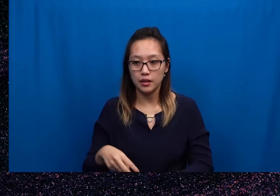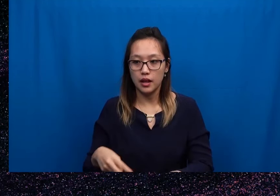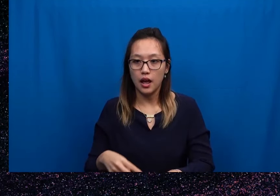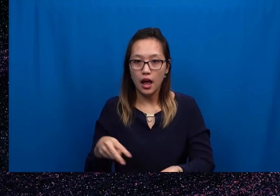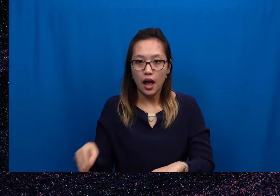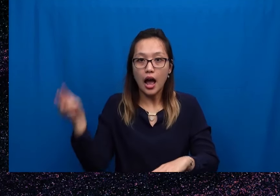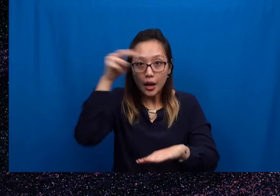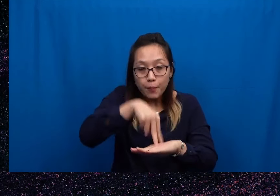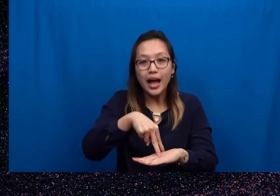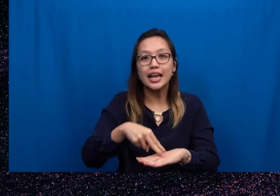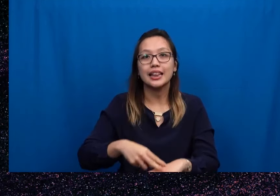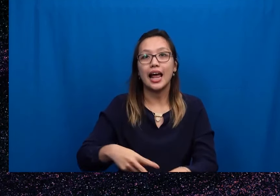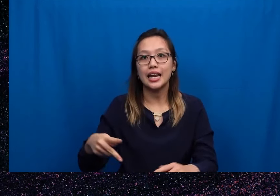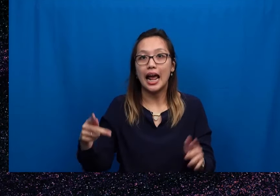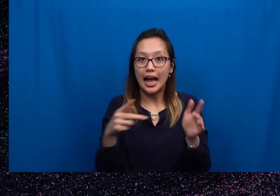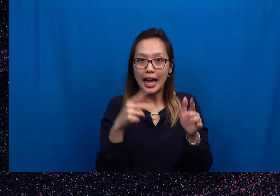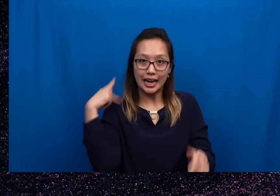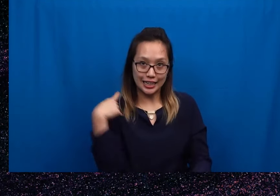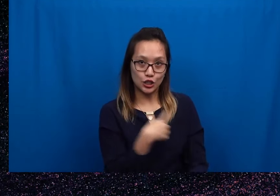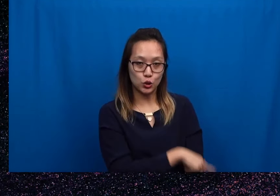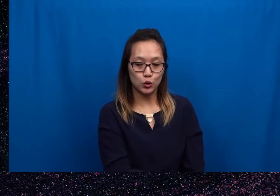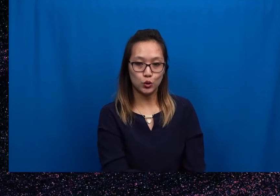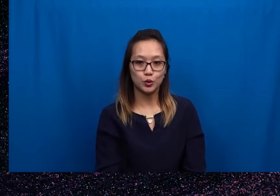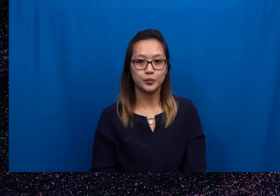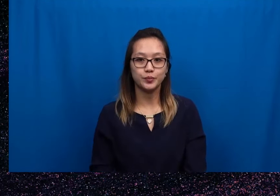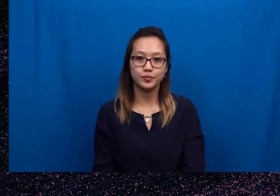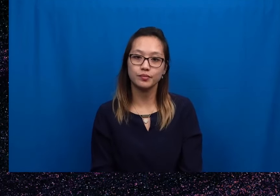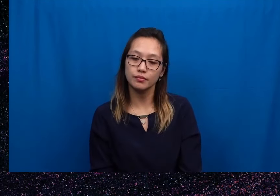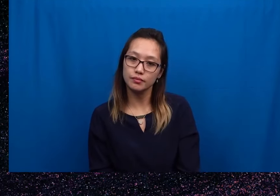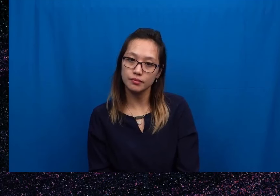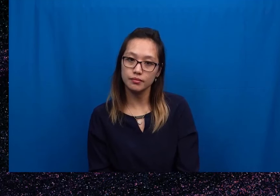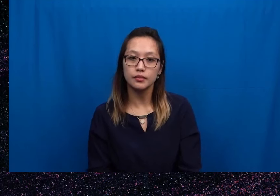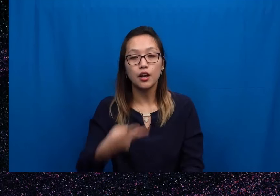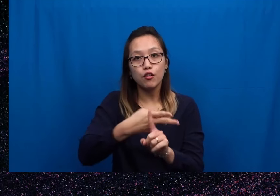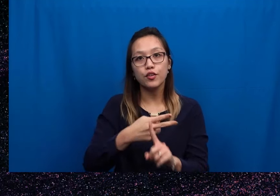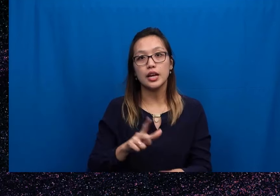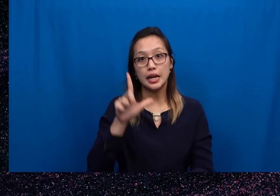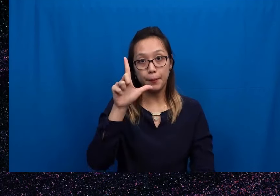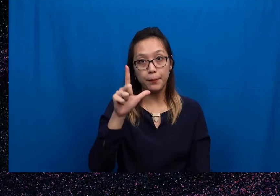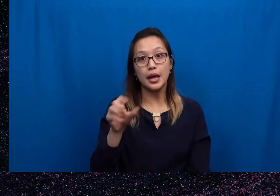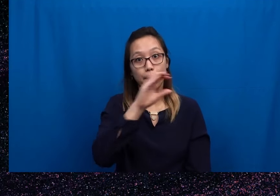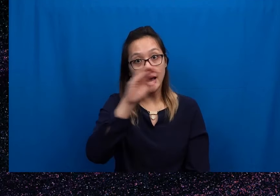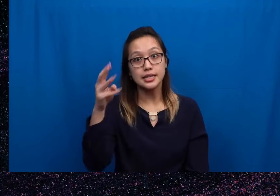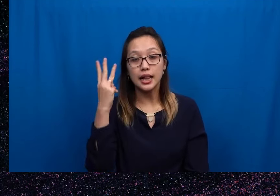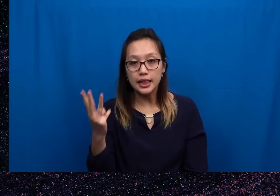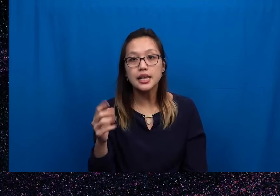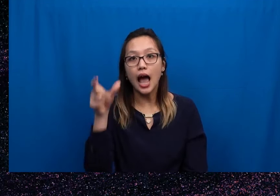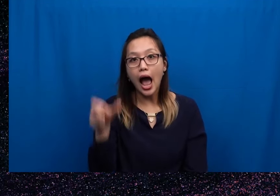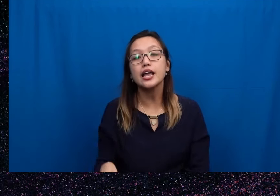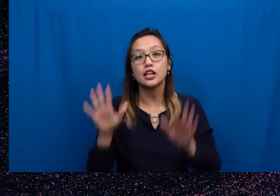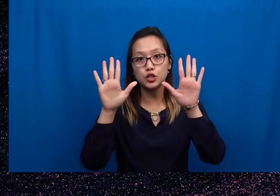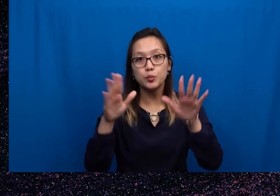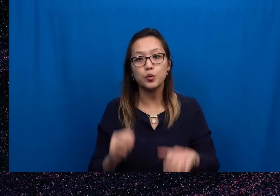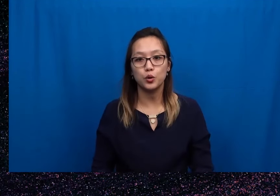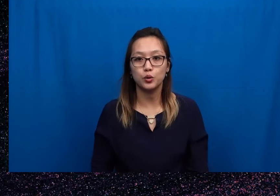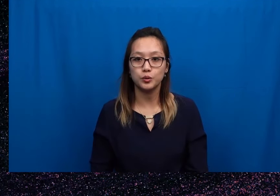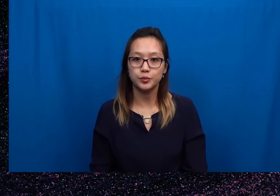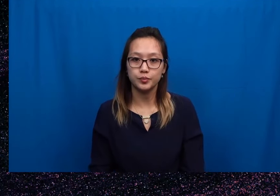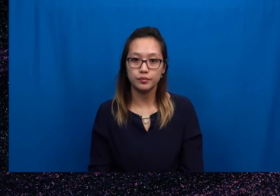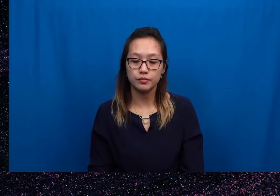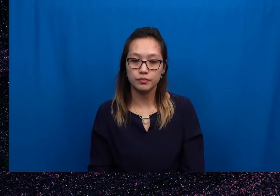kuasa kebangkitan itulah tadi kita membaca di dalam Filipi pasal 3, ayat yang 10 sampai 11-nya Rasul